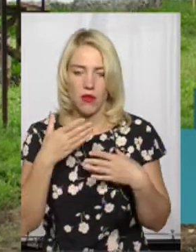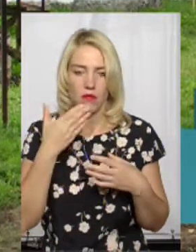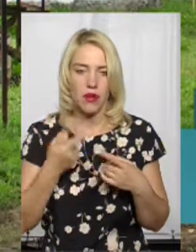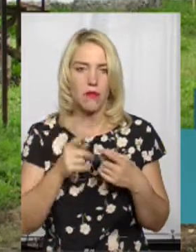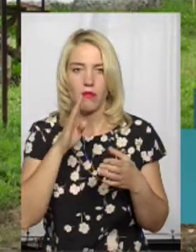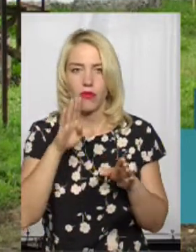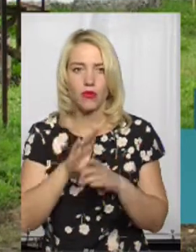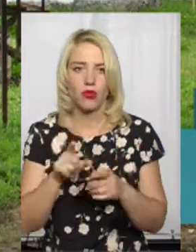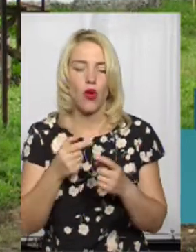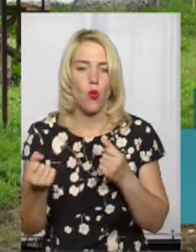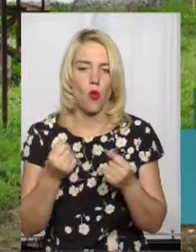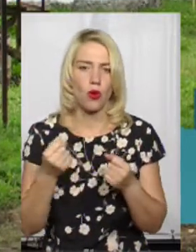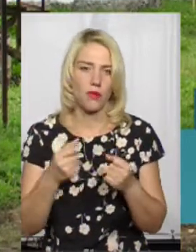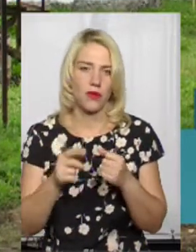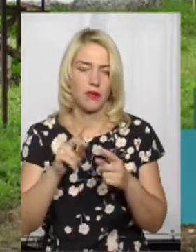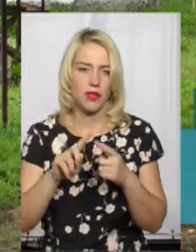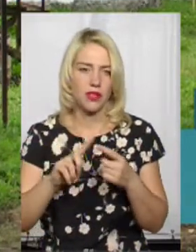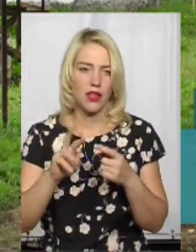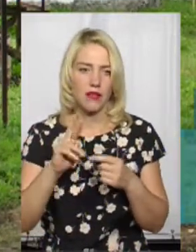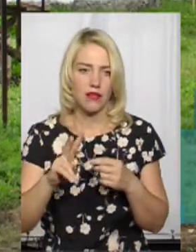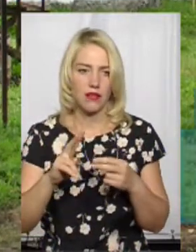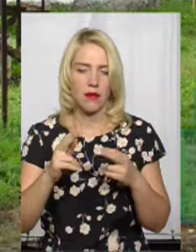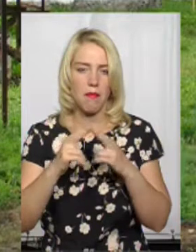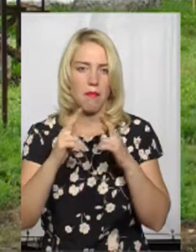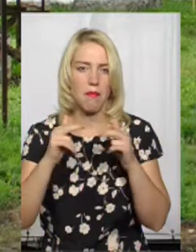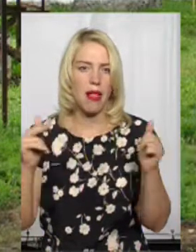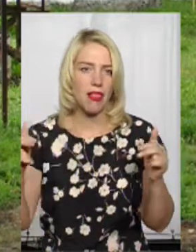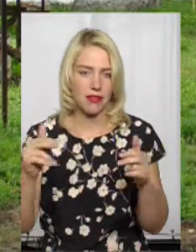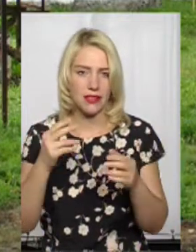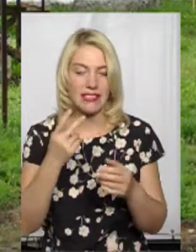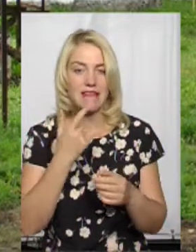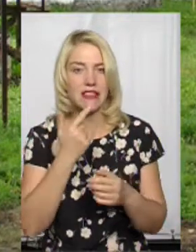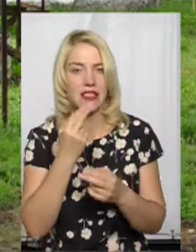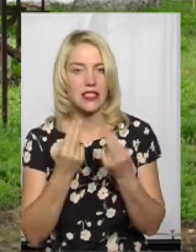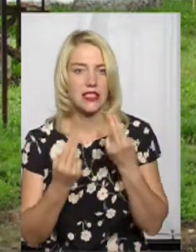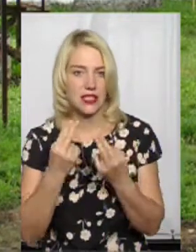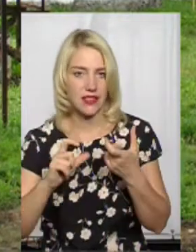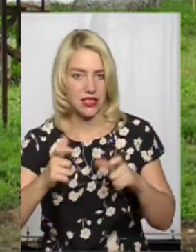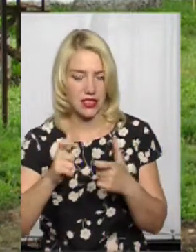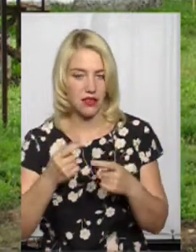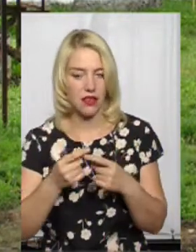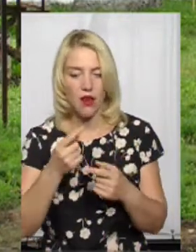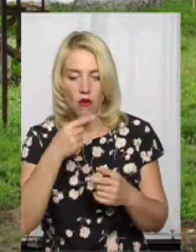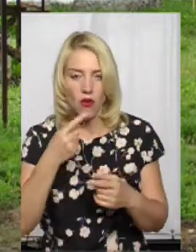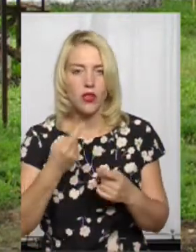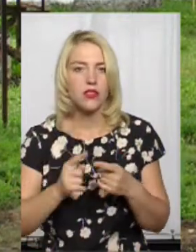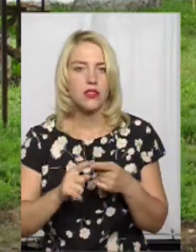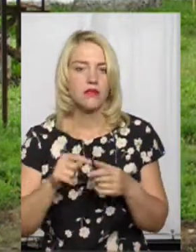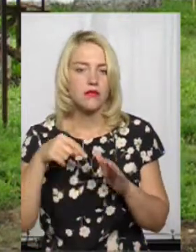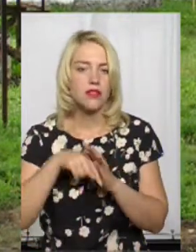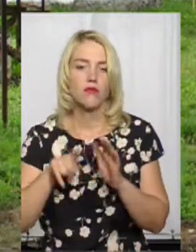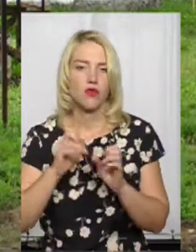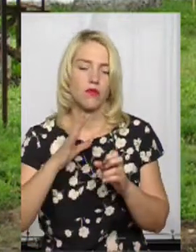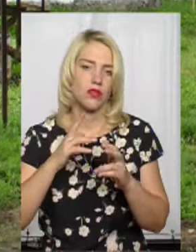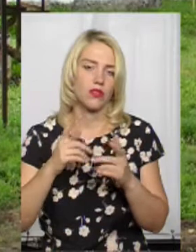церква, як палац Любомирських червоним кольором, наштовхує на те, що це дійсно якась унікальна споруда. І що це за